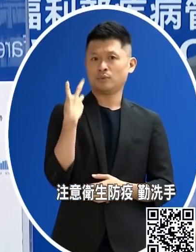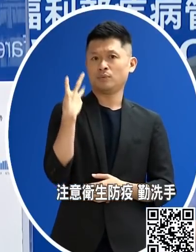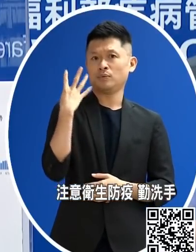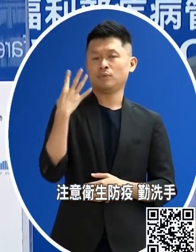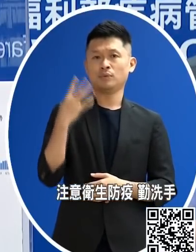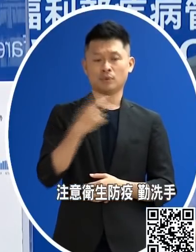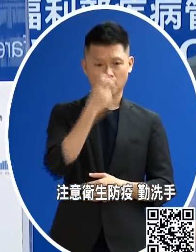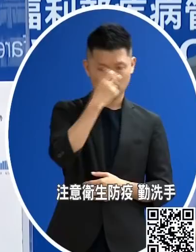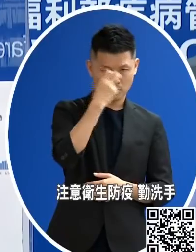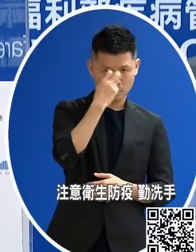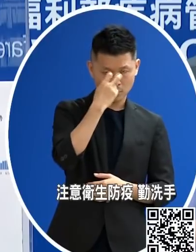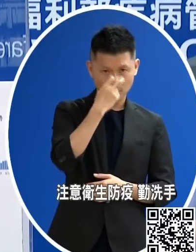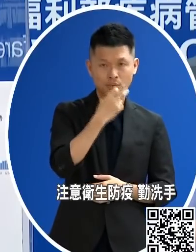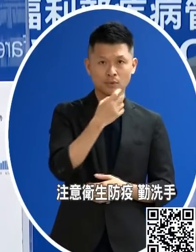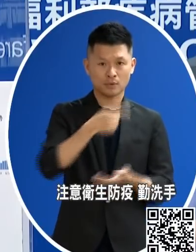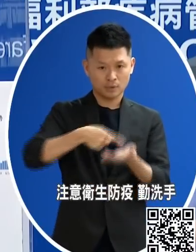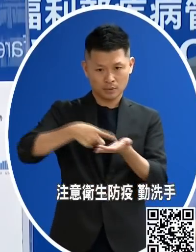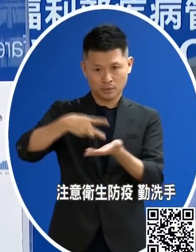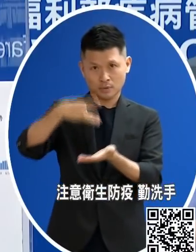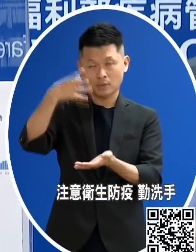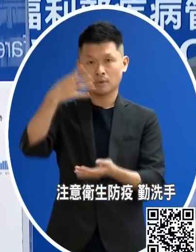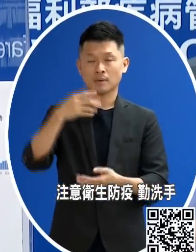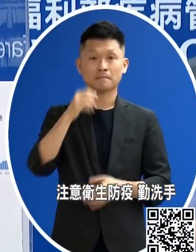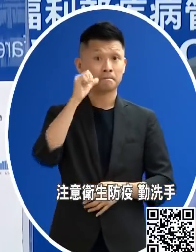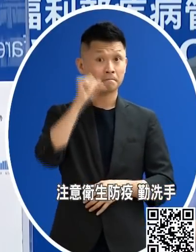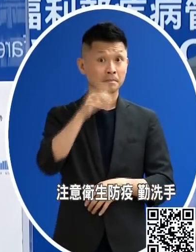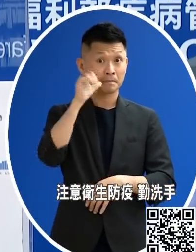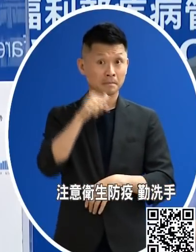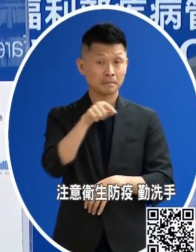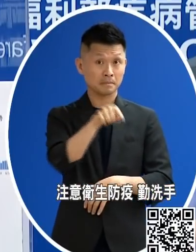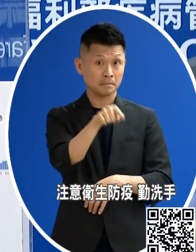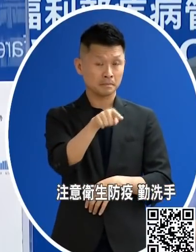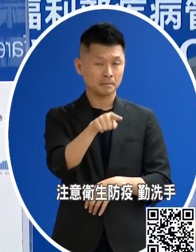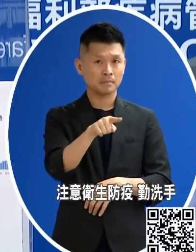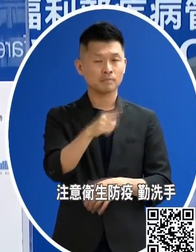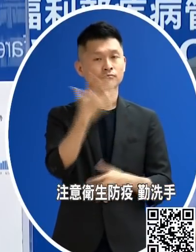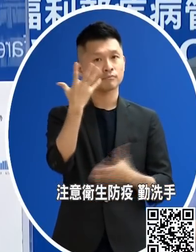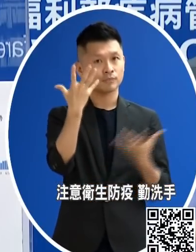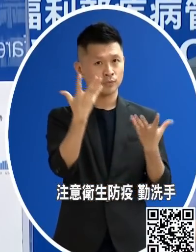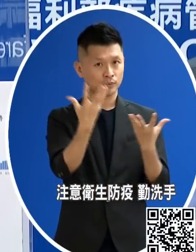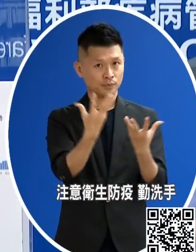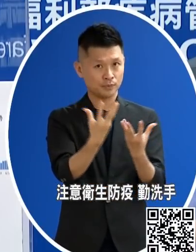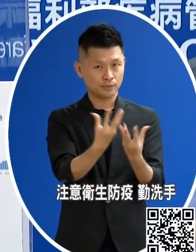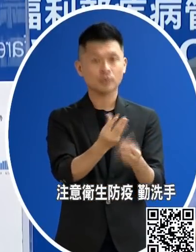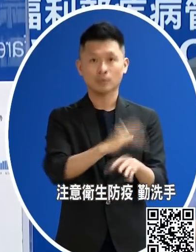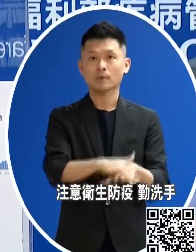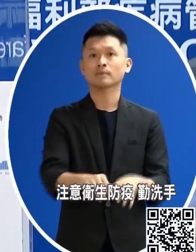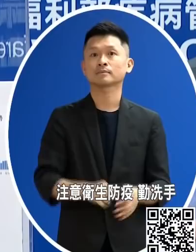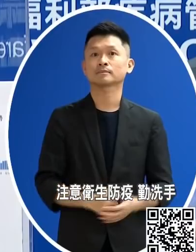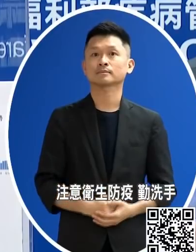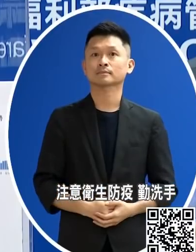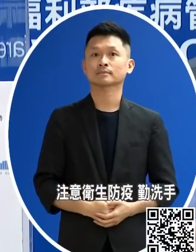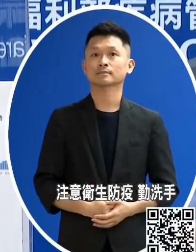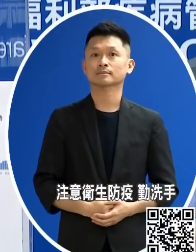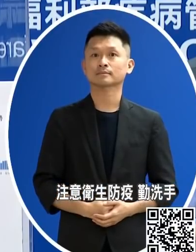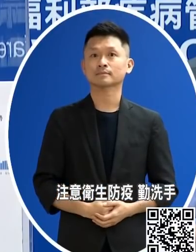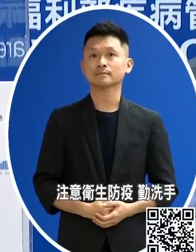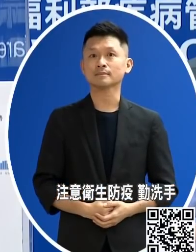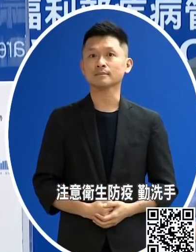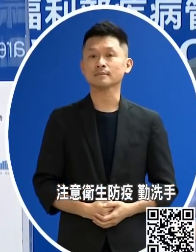波一波的检查，那渐渐我想苗栗的案件数应该会降下来，应该就会降下来